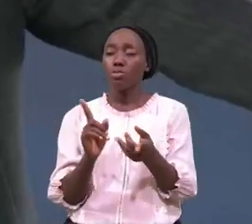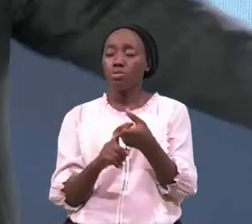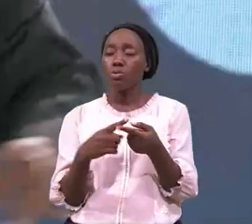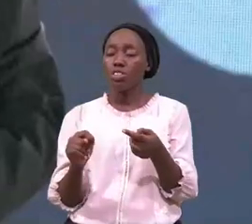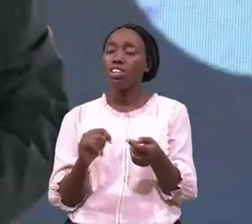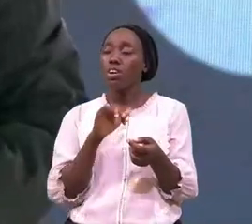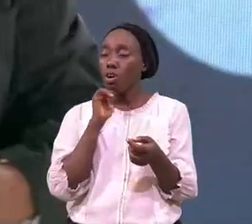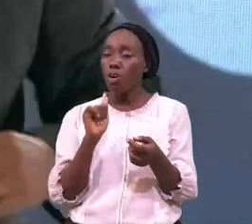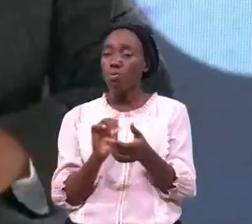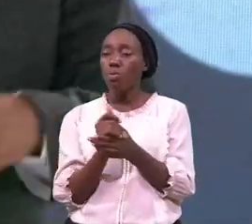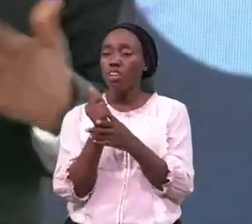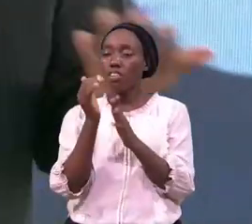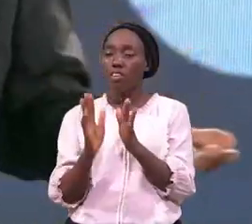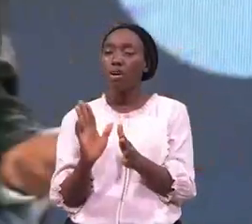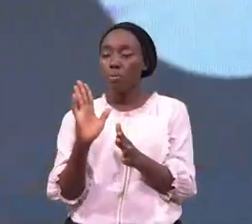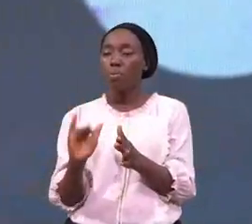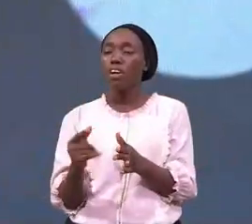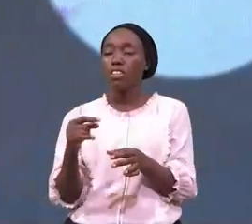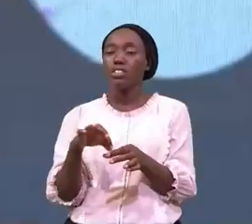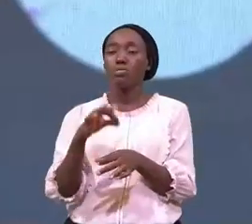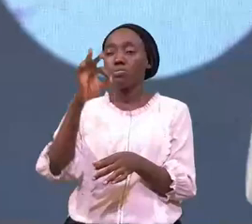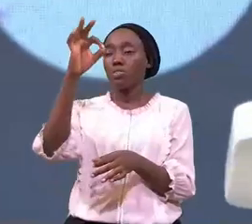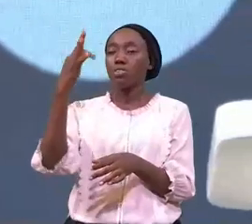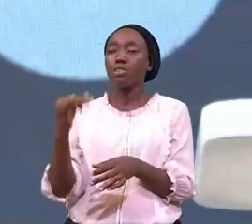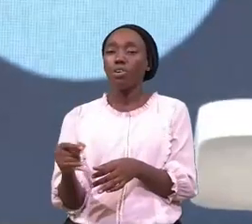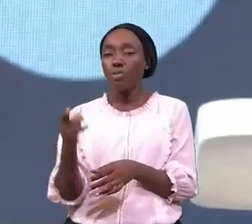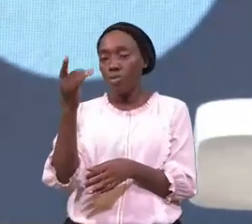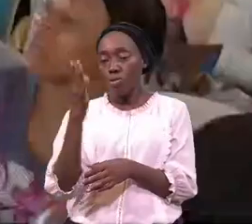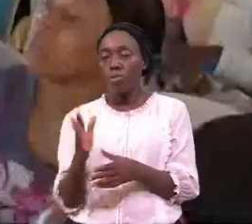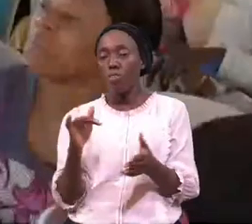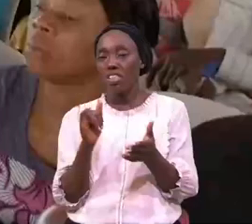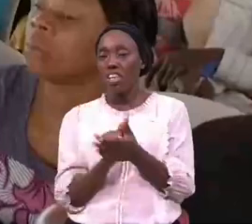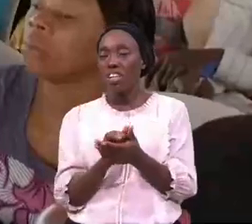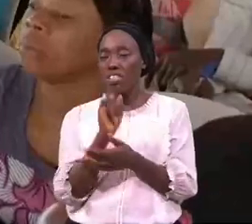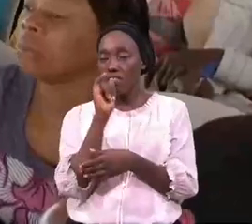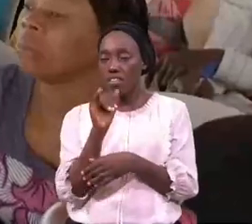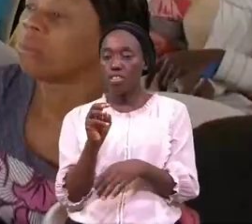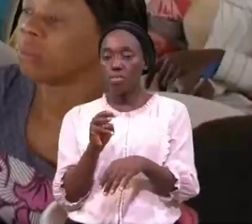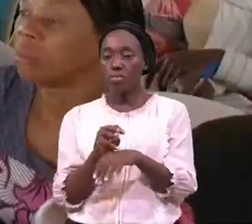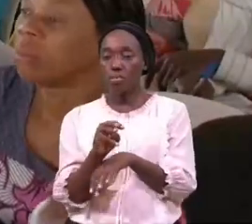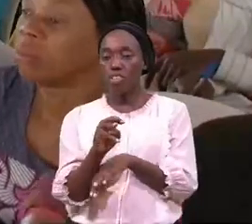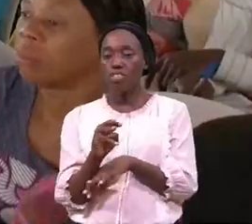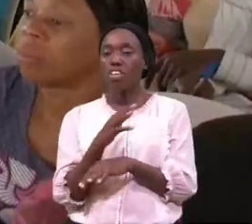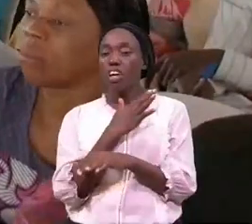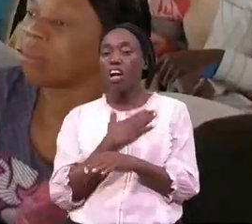les païens par l'Esprit de Dieu, ça c'est le ministère. Et à partir